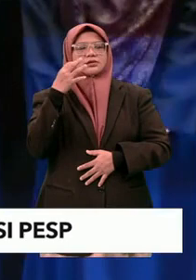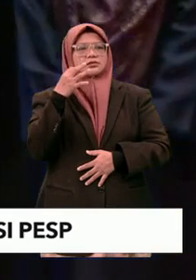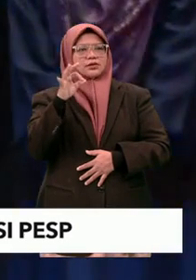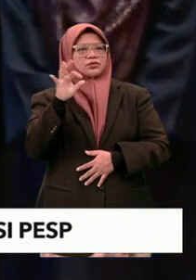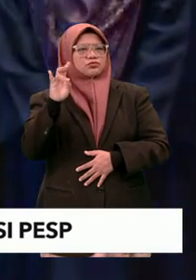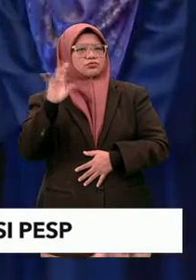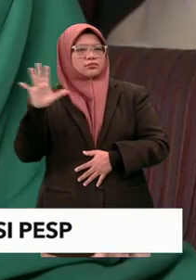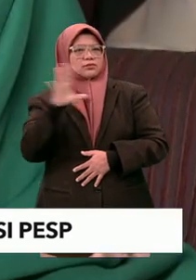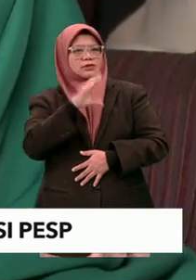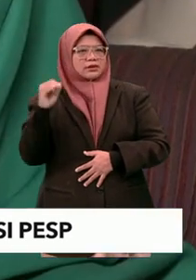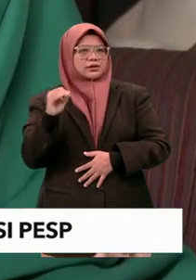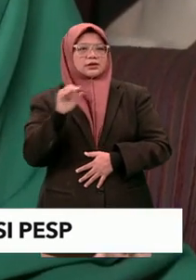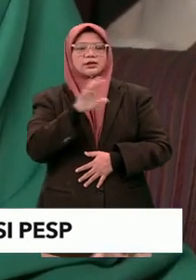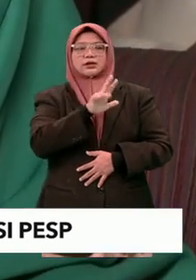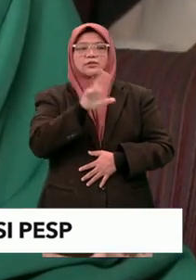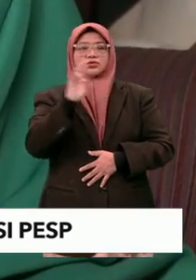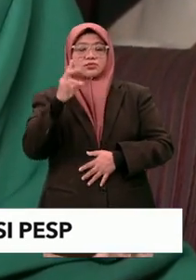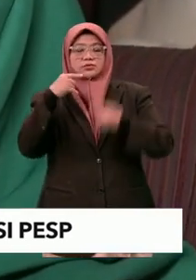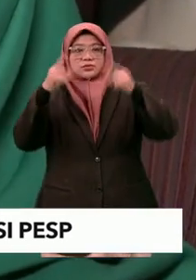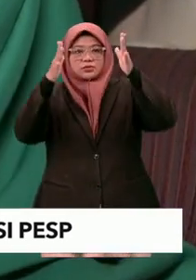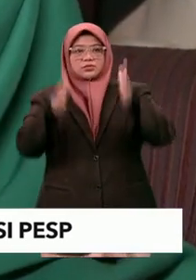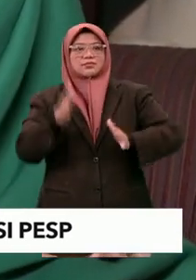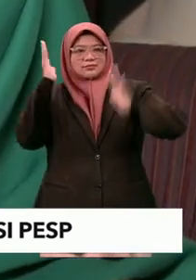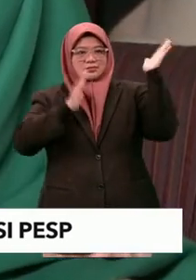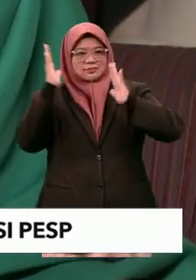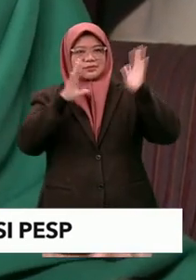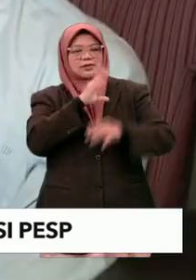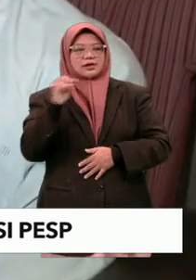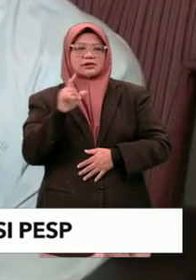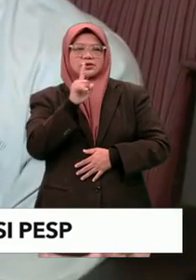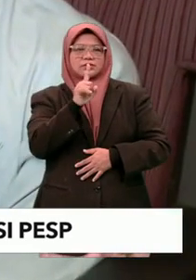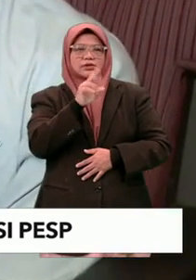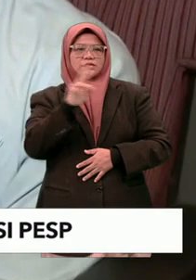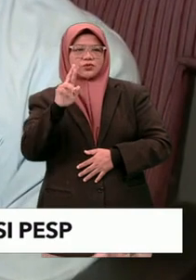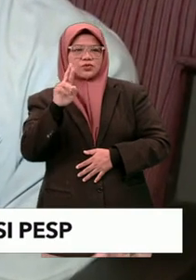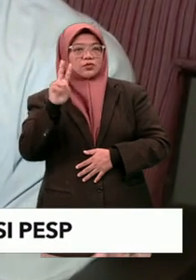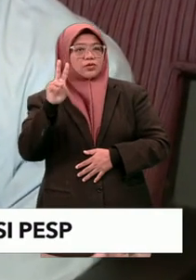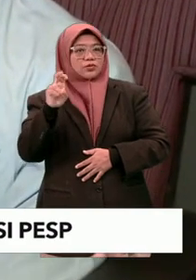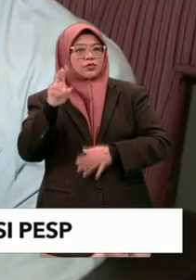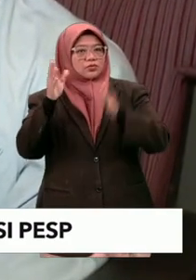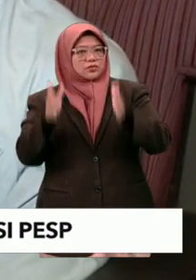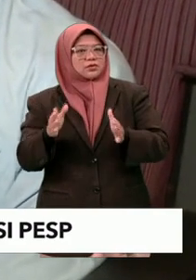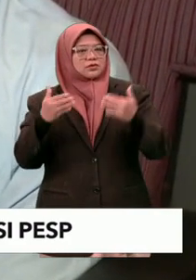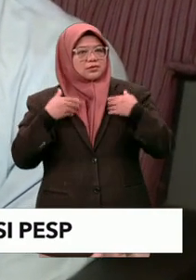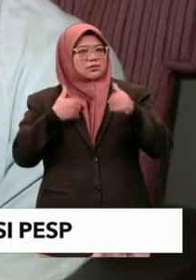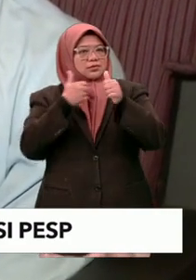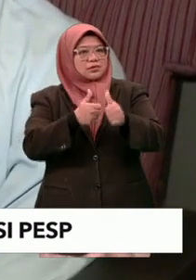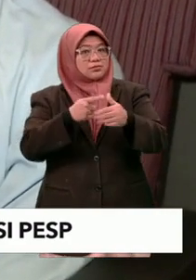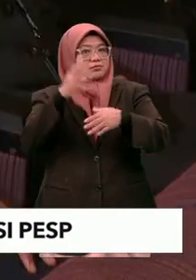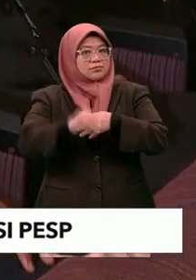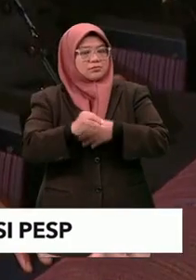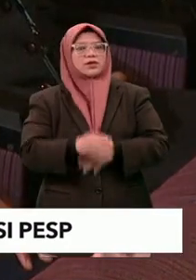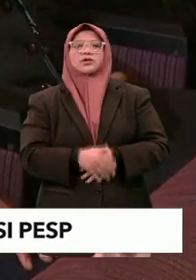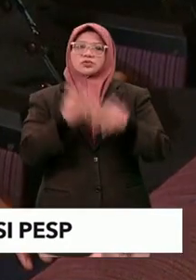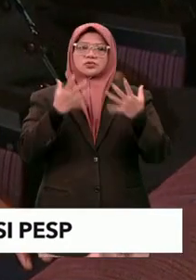lebih 37,000 pelajar cemerlang Malaysia termasuk 1,720 orang yang sedang mengikuti program itu